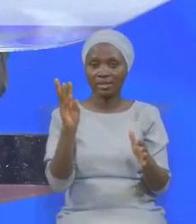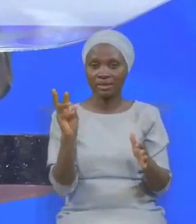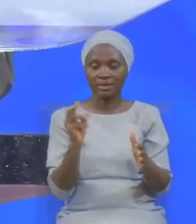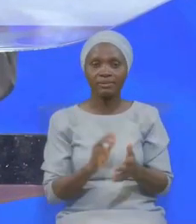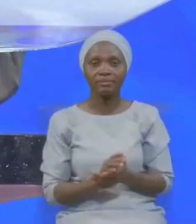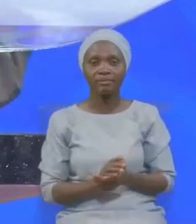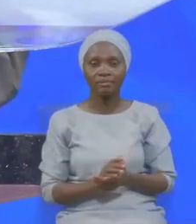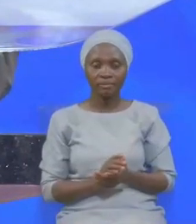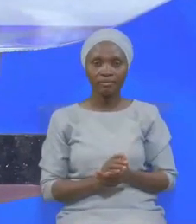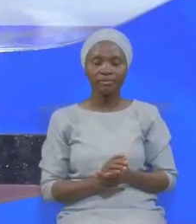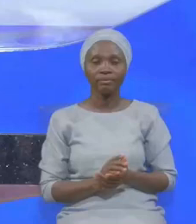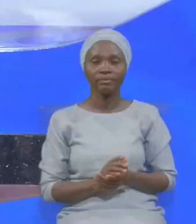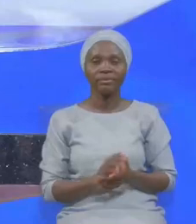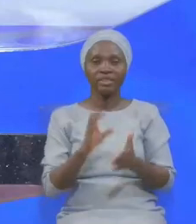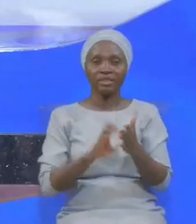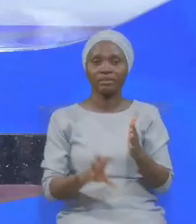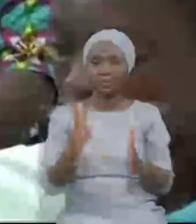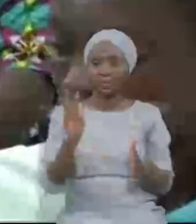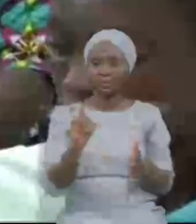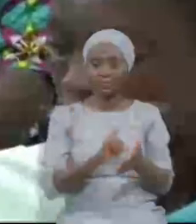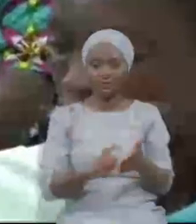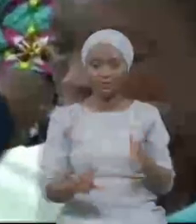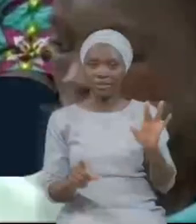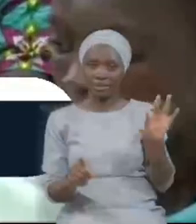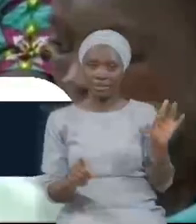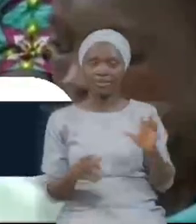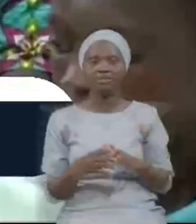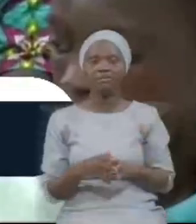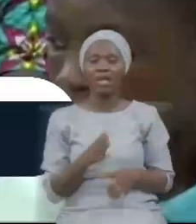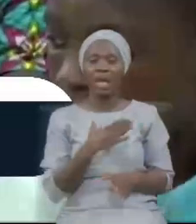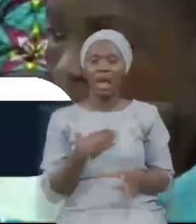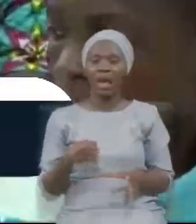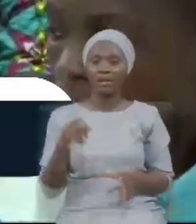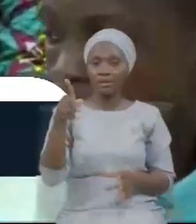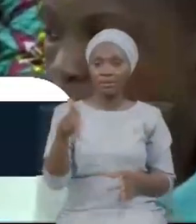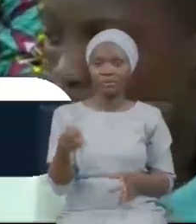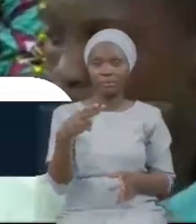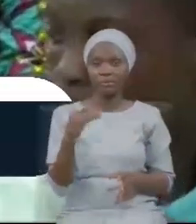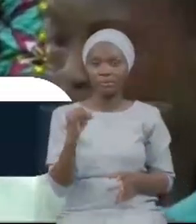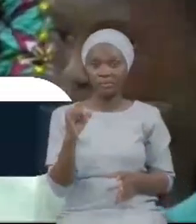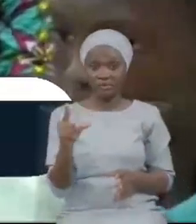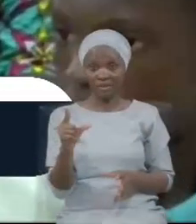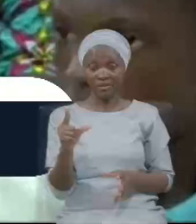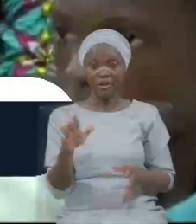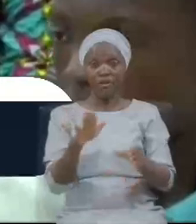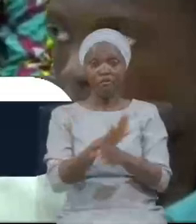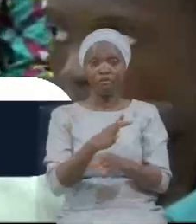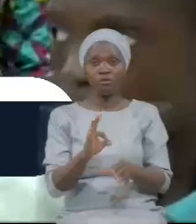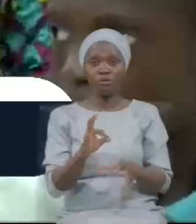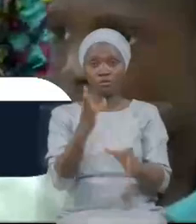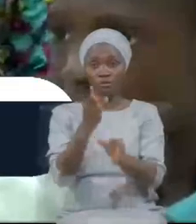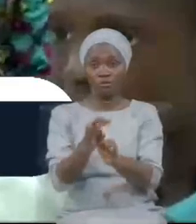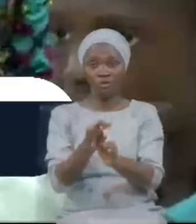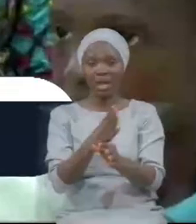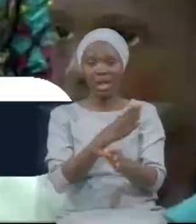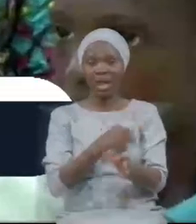Actes 6, verset 8, Étienne, plein de grâce et de puissance, faisait